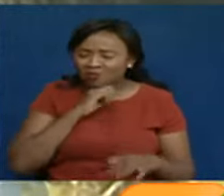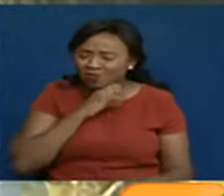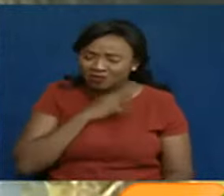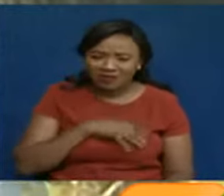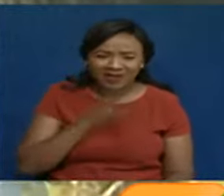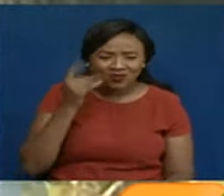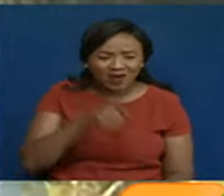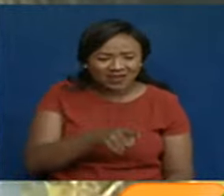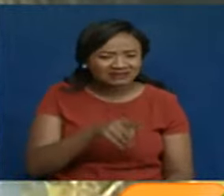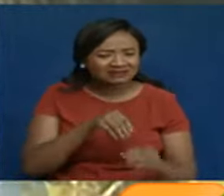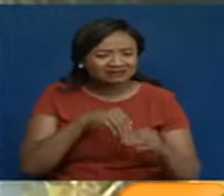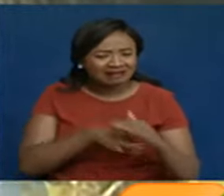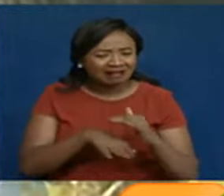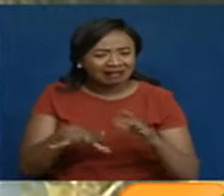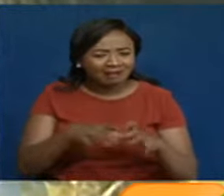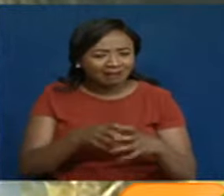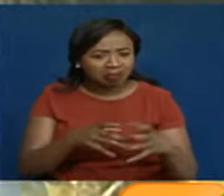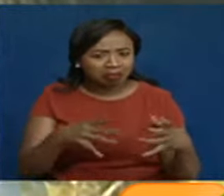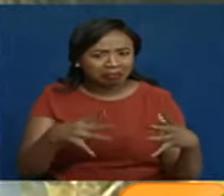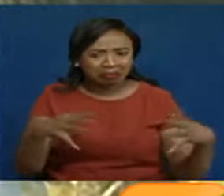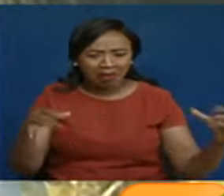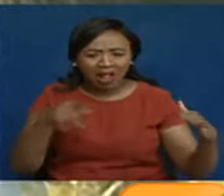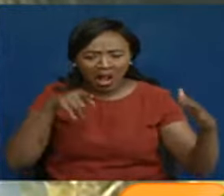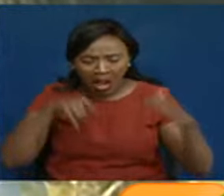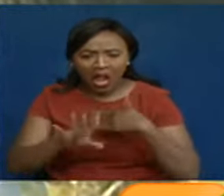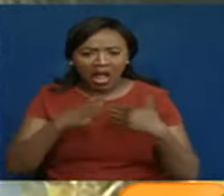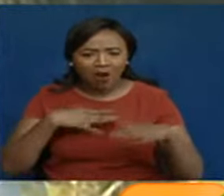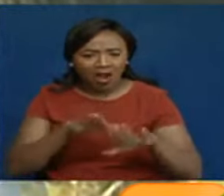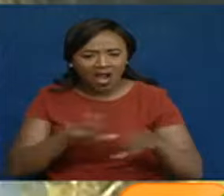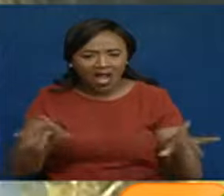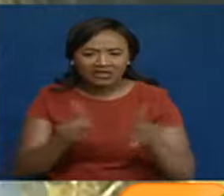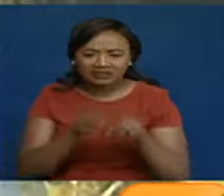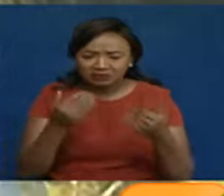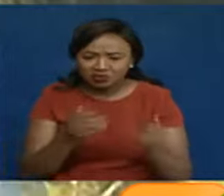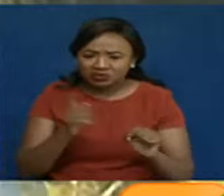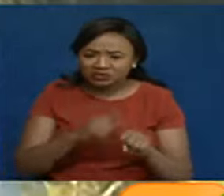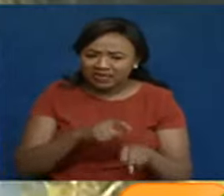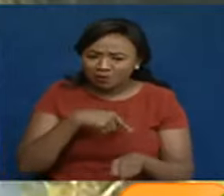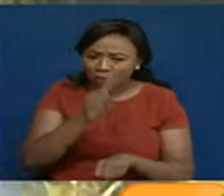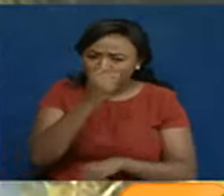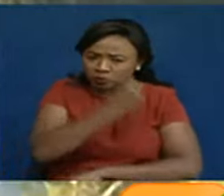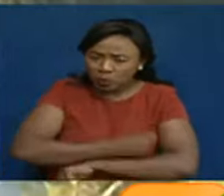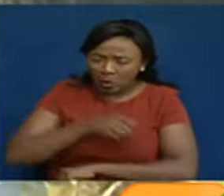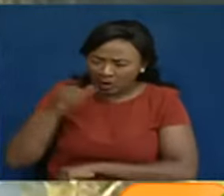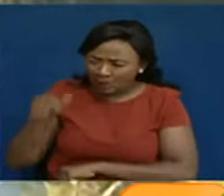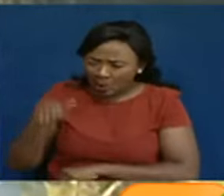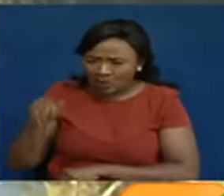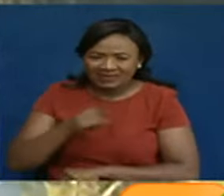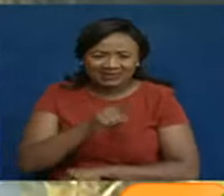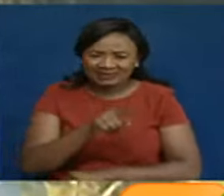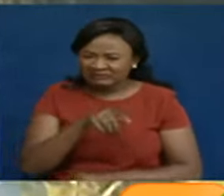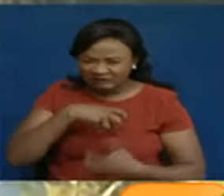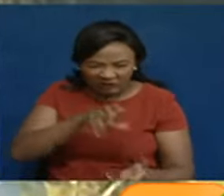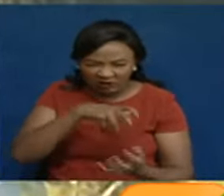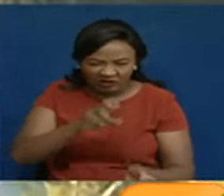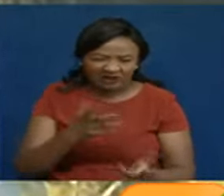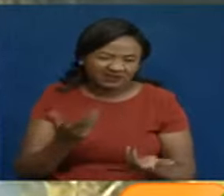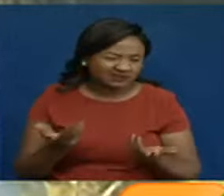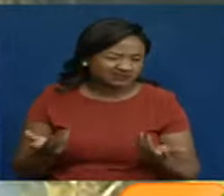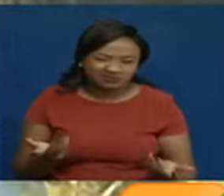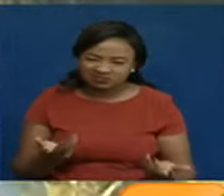nyani wanaovamia mashamba yao na hata kuwatishia watoto wanaenda shuleni machweo. Na kama anavyotuarifu Laura Otieno, mashamba